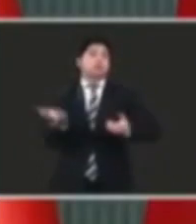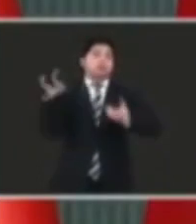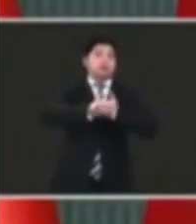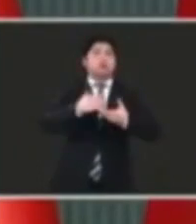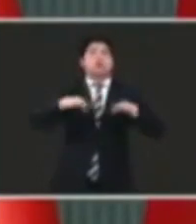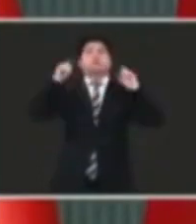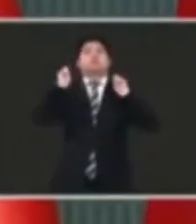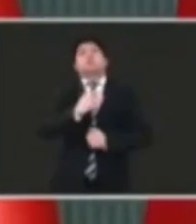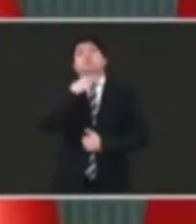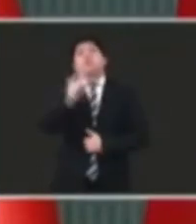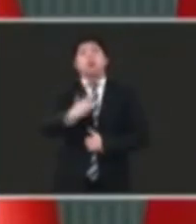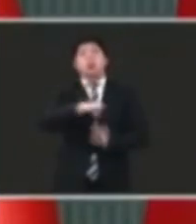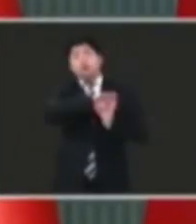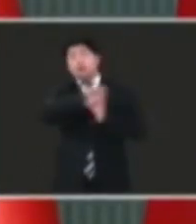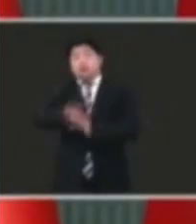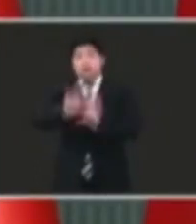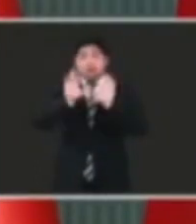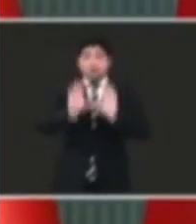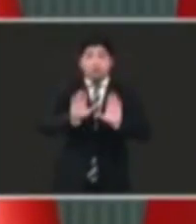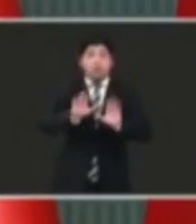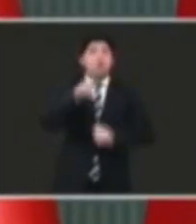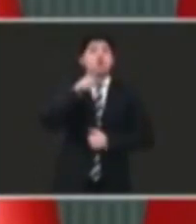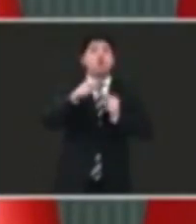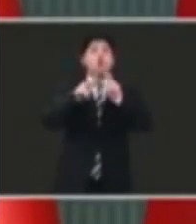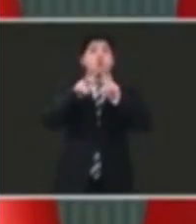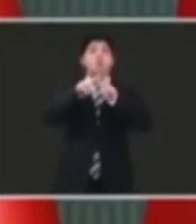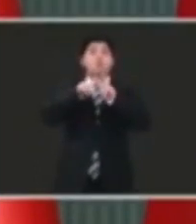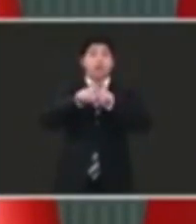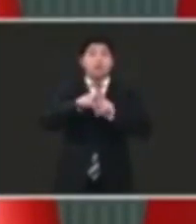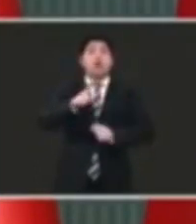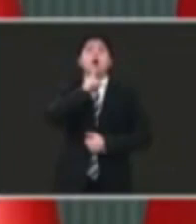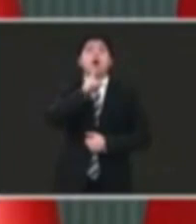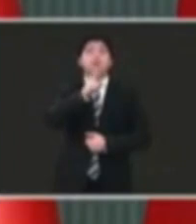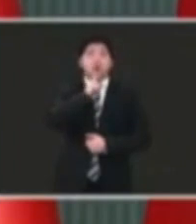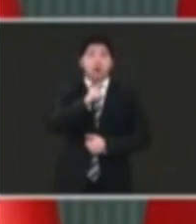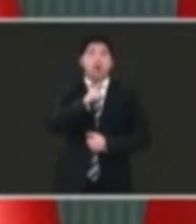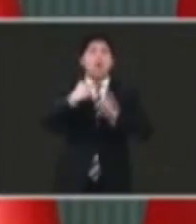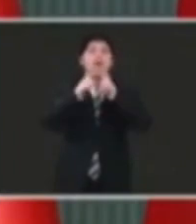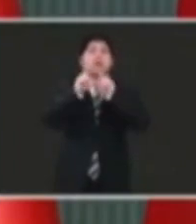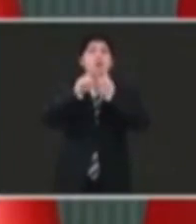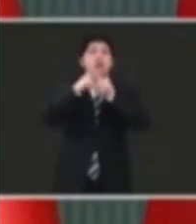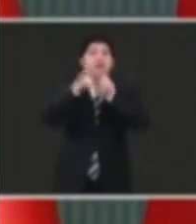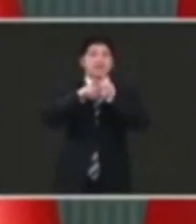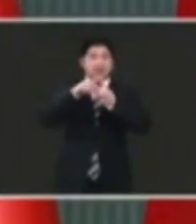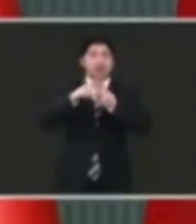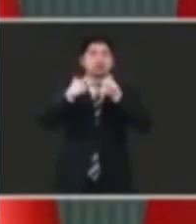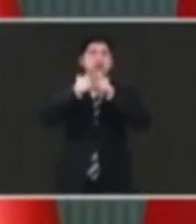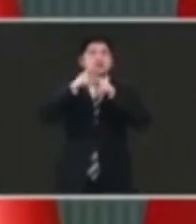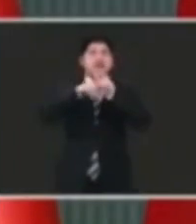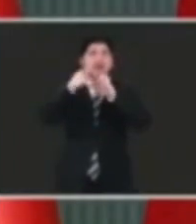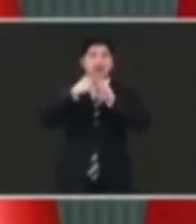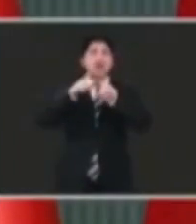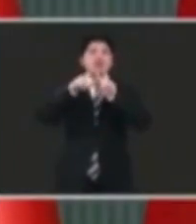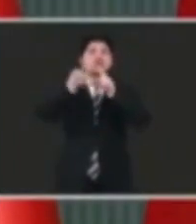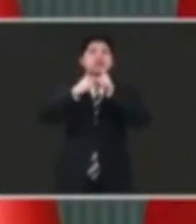πάση περιπτώσει, πρέπει κάπως να συνεργαστεί και με την Ρωσία για να βρεθεί κάποιος συμβιβασμός, όπως έγινε με τη συμφωνία για τα σιτηρά.